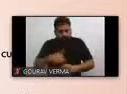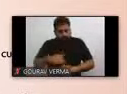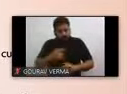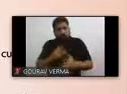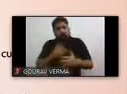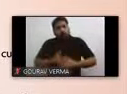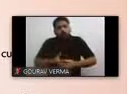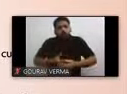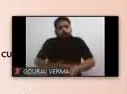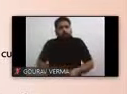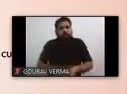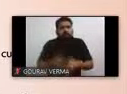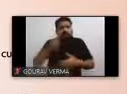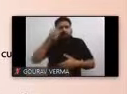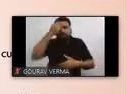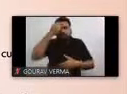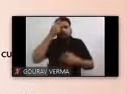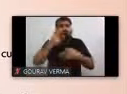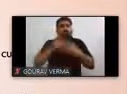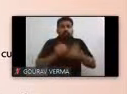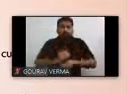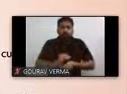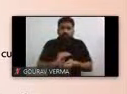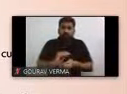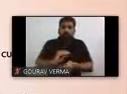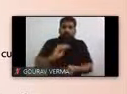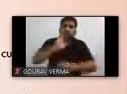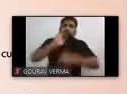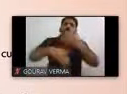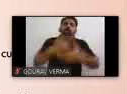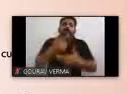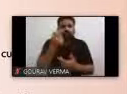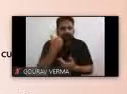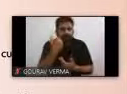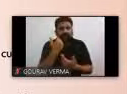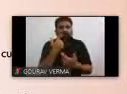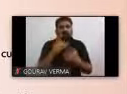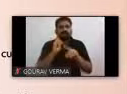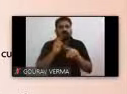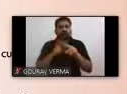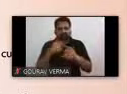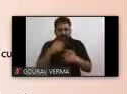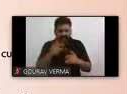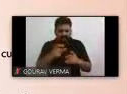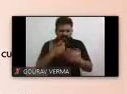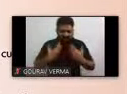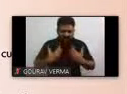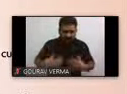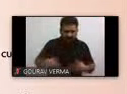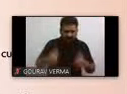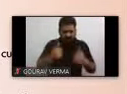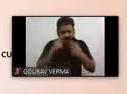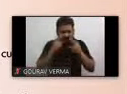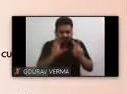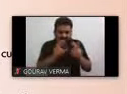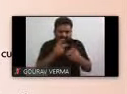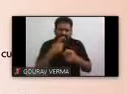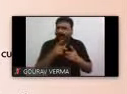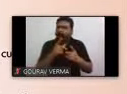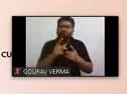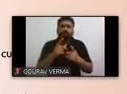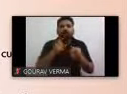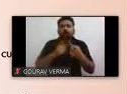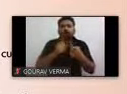मिसकैरेड और आफ्टर बर्थ. जो बच्चे जिनको मेडिकल अटेंशन की जरूरत थी, दे यूज टू डाई, दे यूज